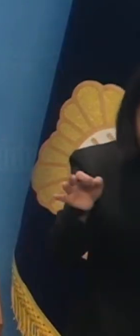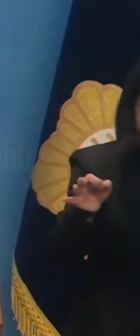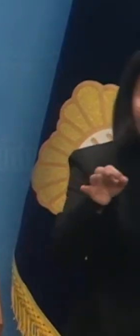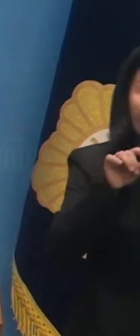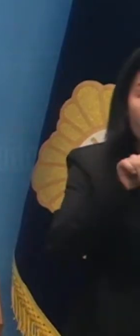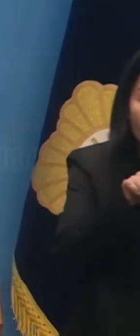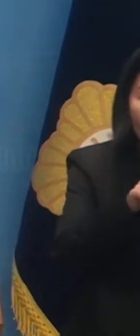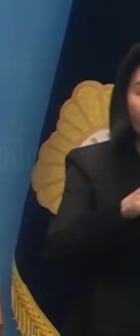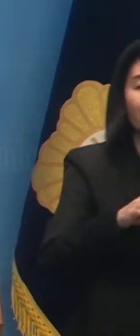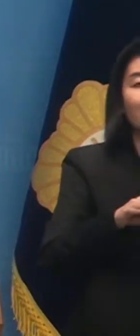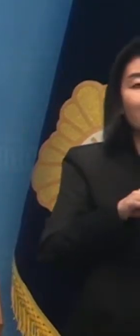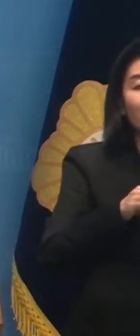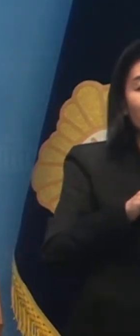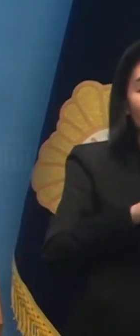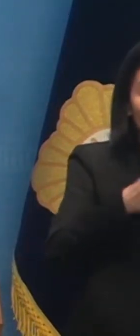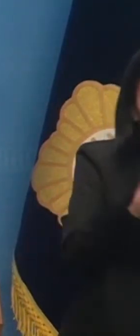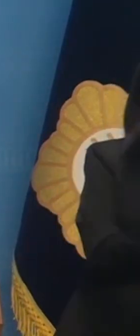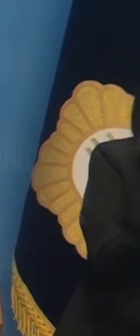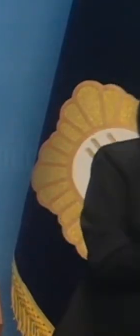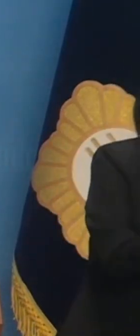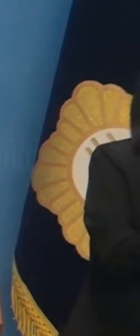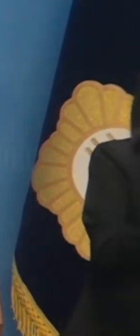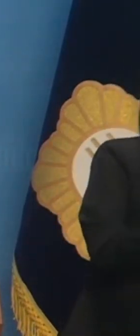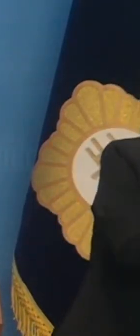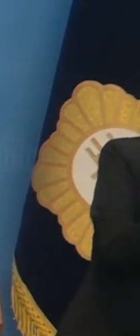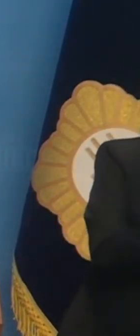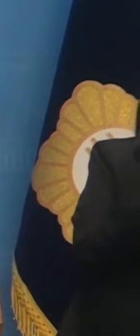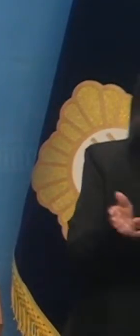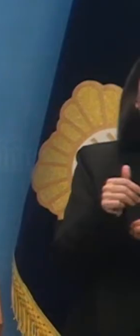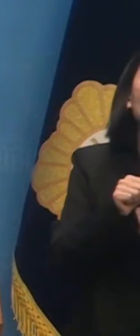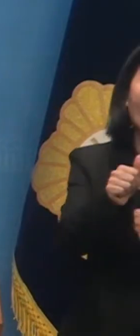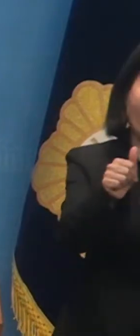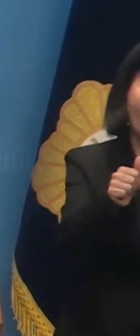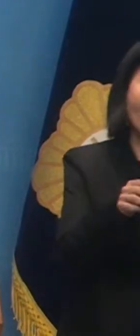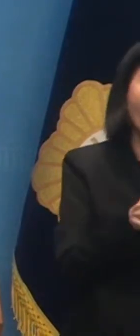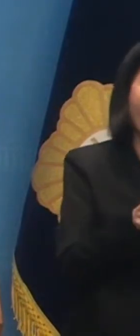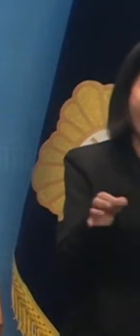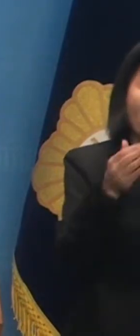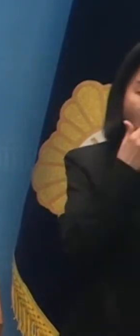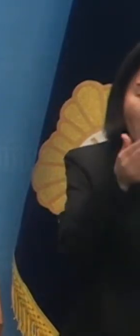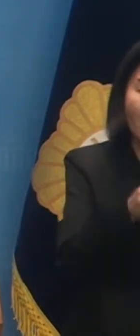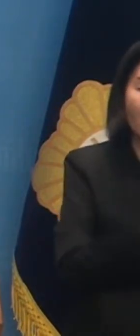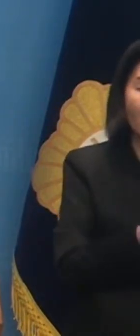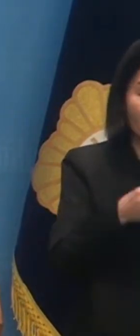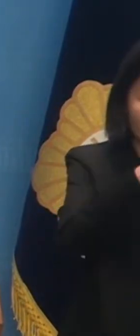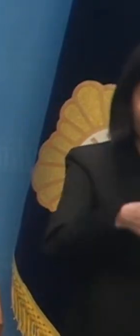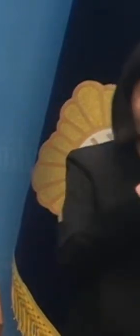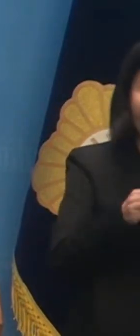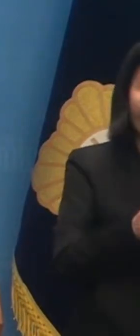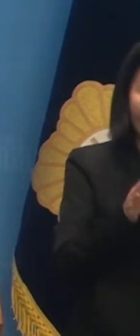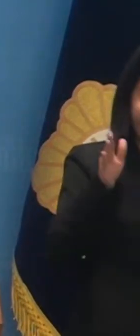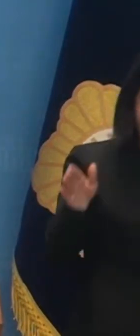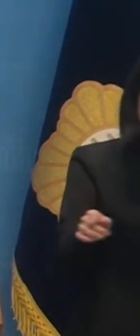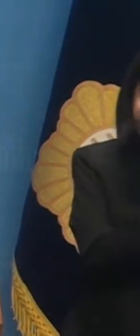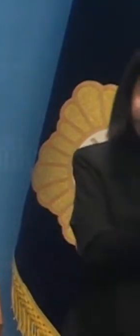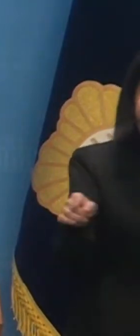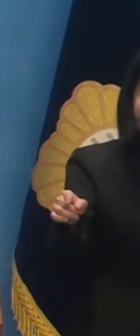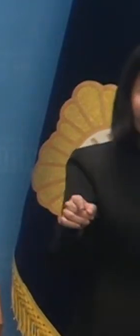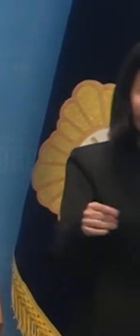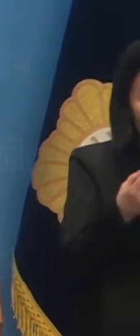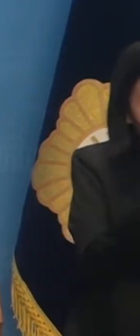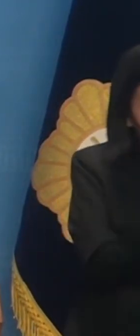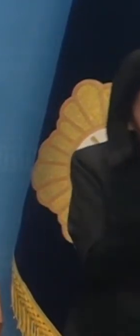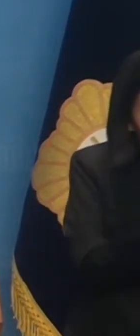과세소득화하는 것도 적극 검토되어야 합니다. 공신력 있는 1년 이내에 최신 소득 기준에 따라